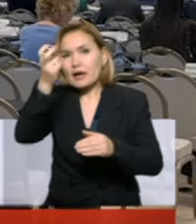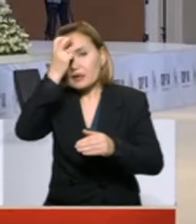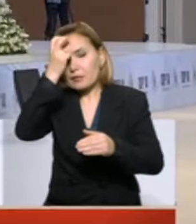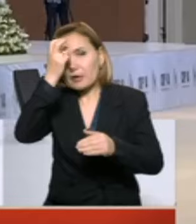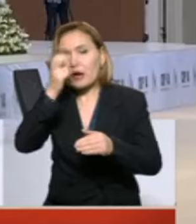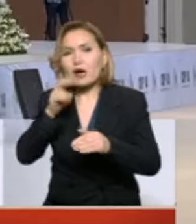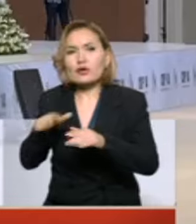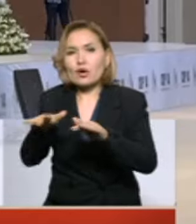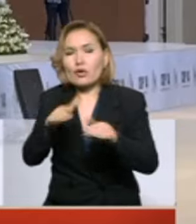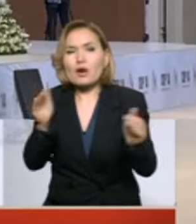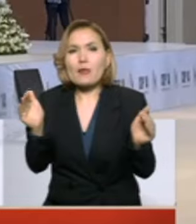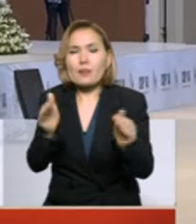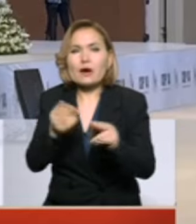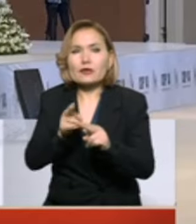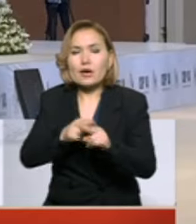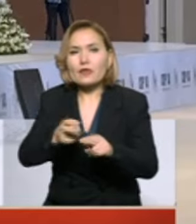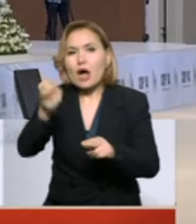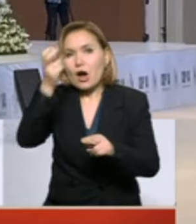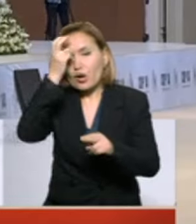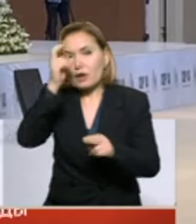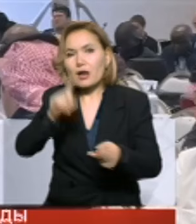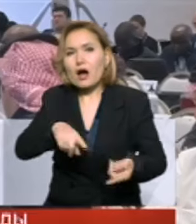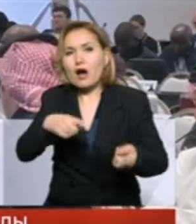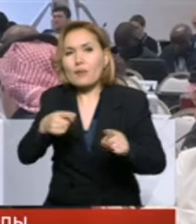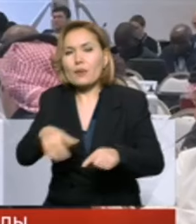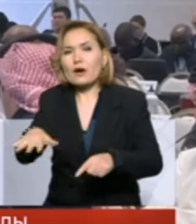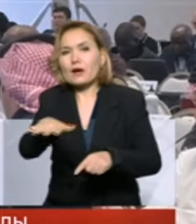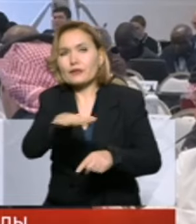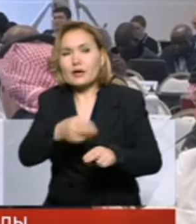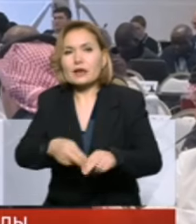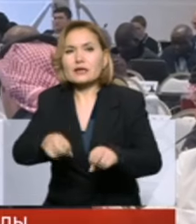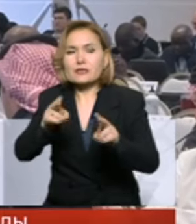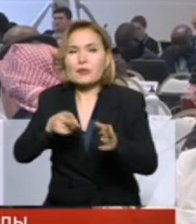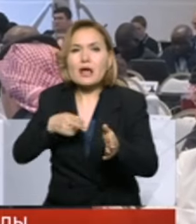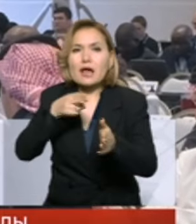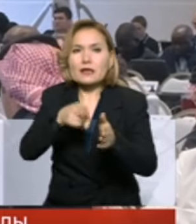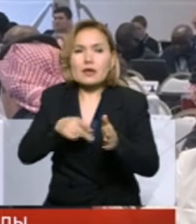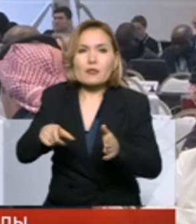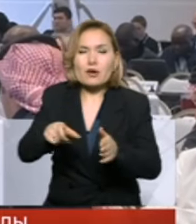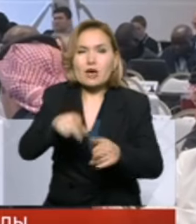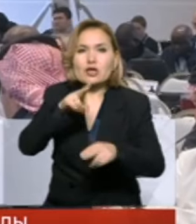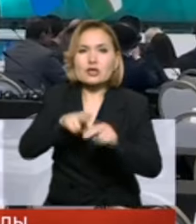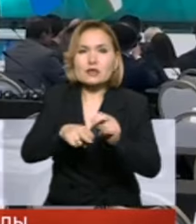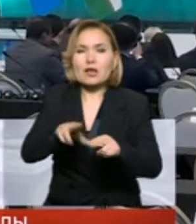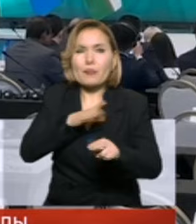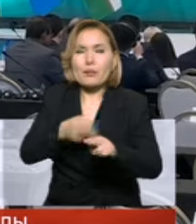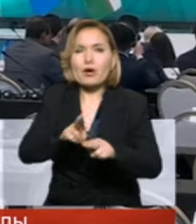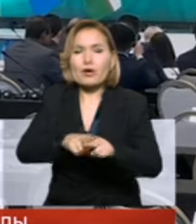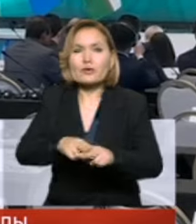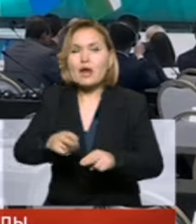азайған. Жануарлардың үнемі қоныс аударатын аумақтарына темір жол салынғандықтан бөкендер елсіз